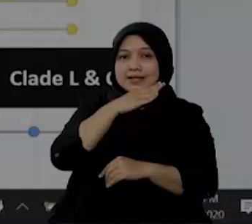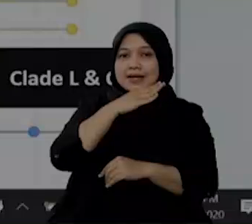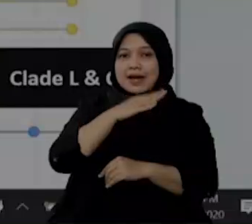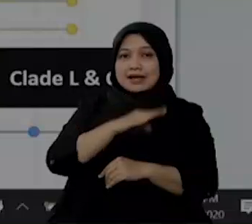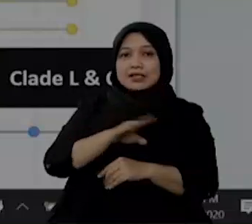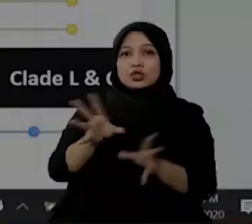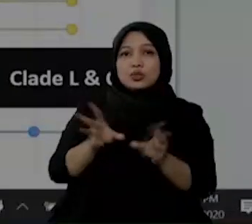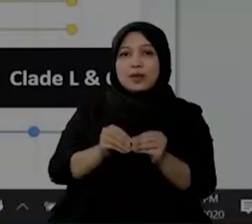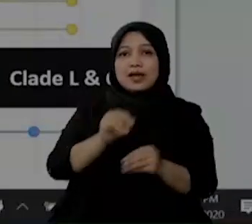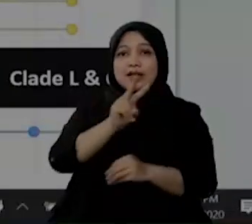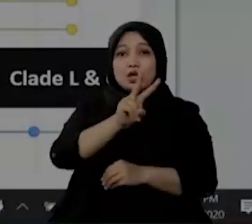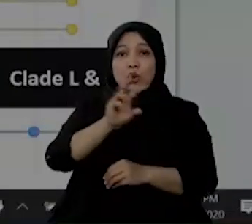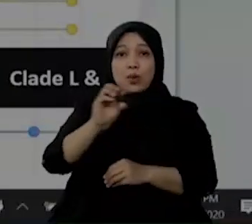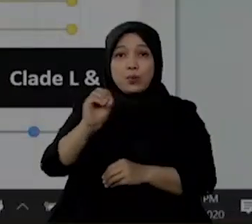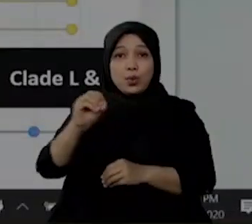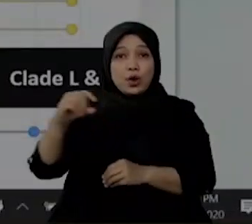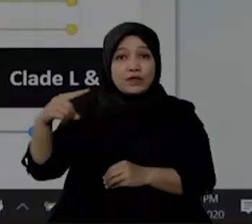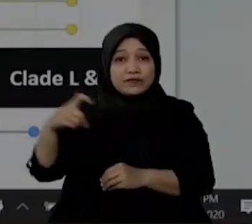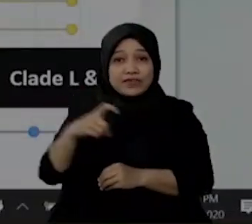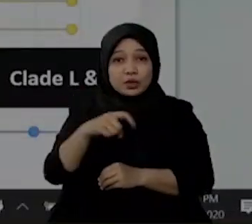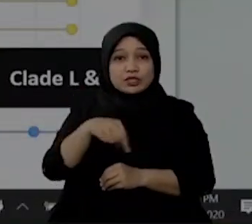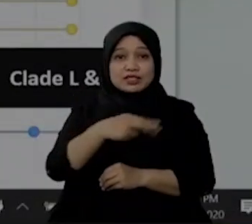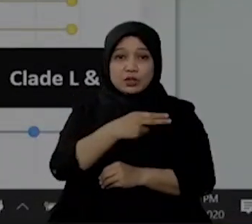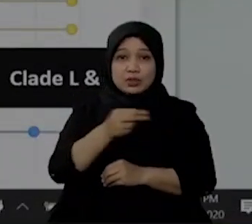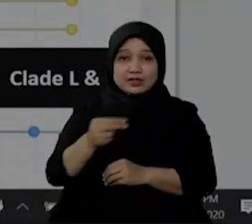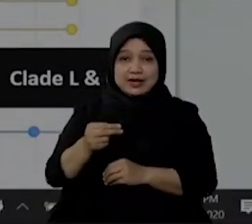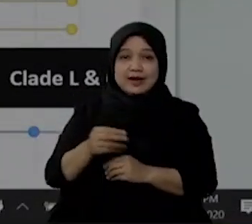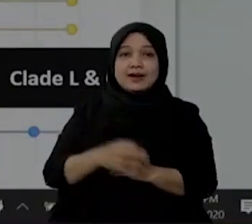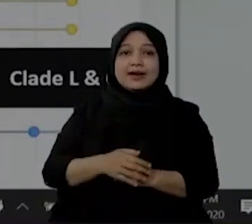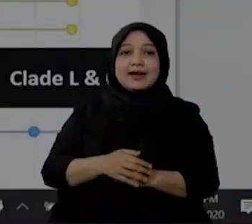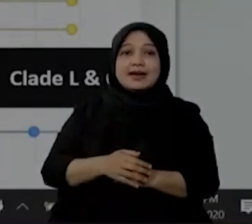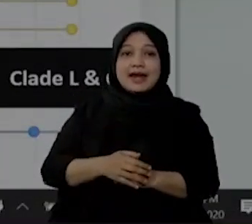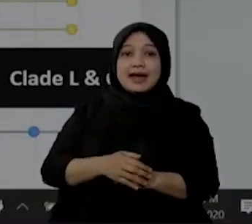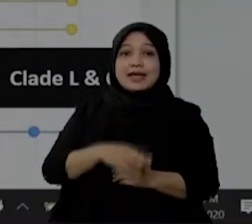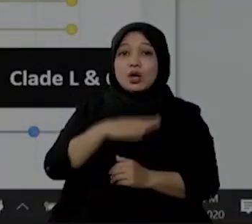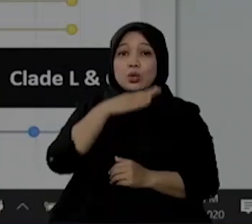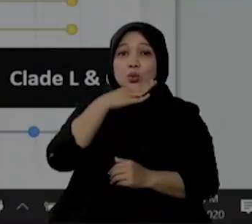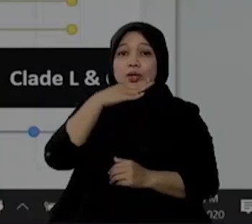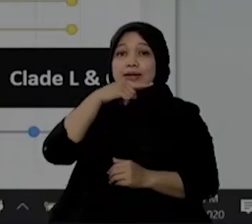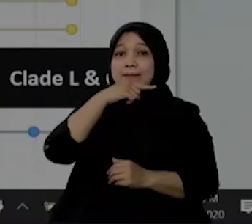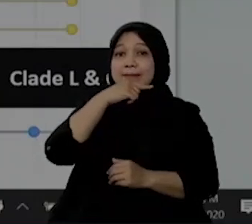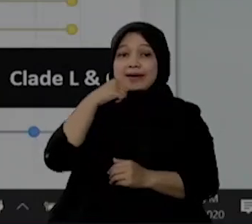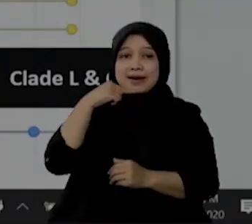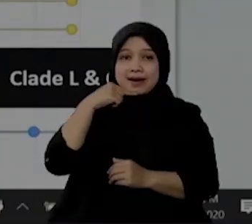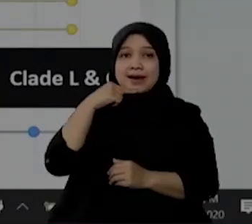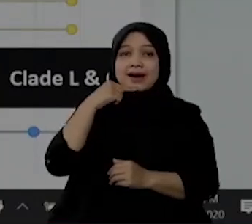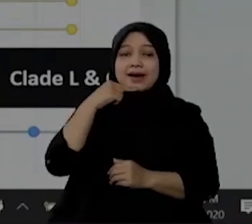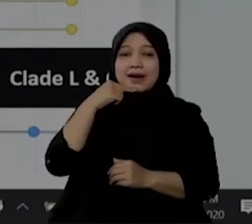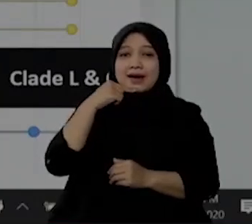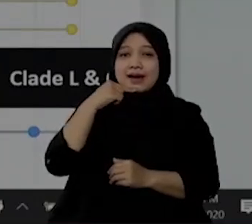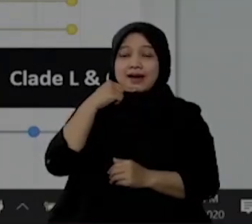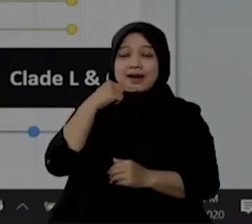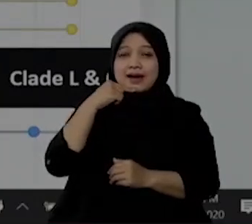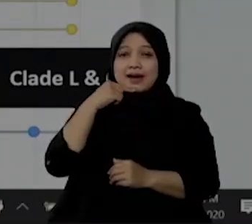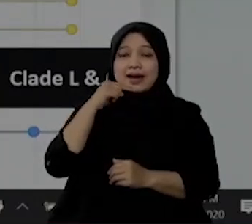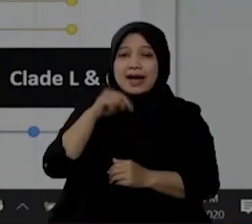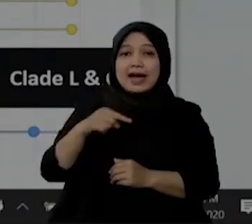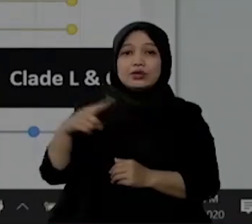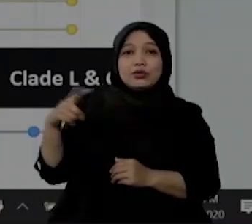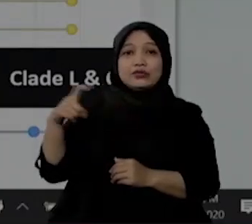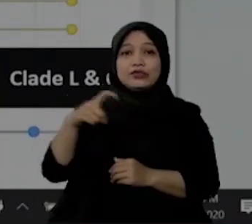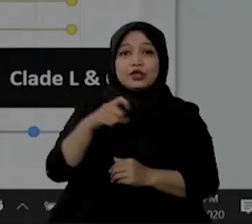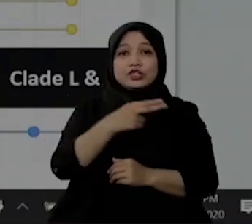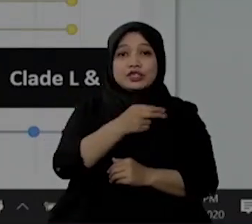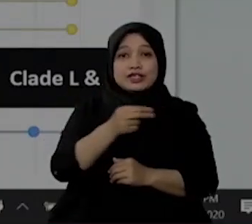20 virus Indonesia. Ini yang blok kuning merah itu, yang merah itu adalah di mana virus Indonesia